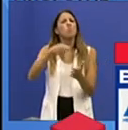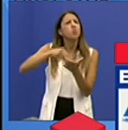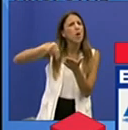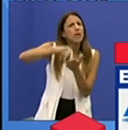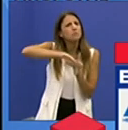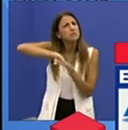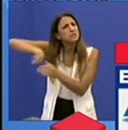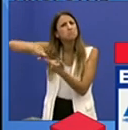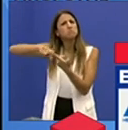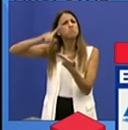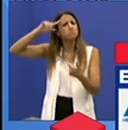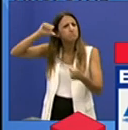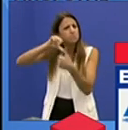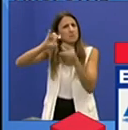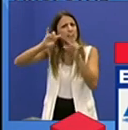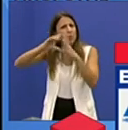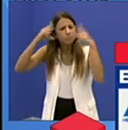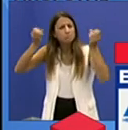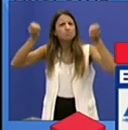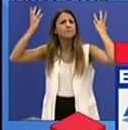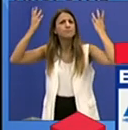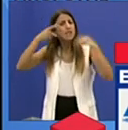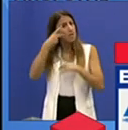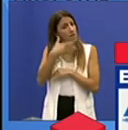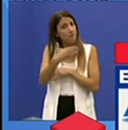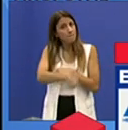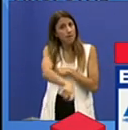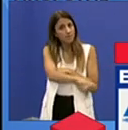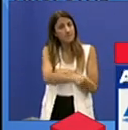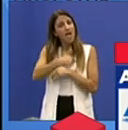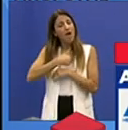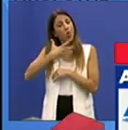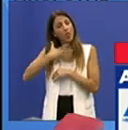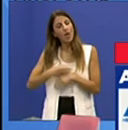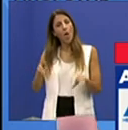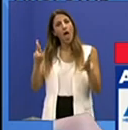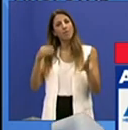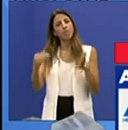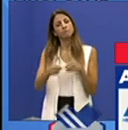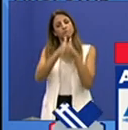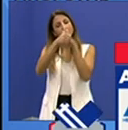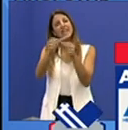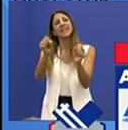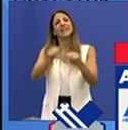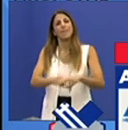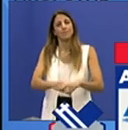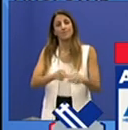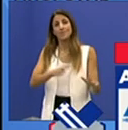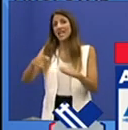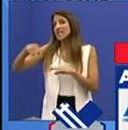στερεότυπα, διαχωριστικές δάμες του χθες. Και δεν θα διαψεύσω τις ελπίδες σας. Σήμερα